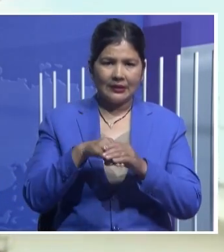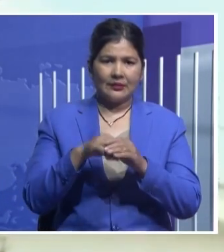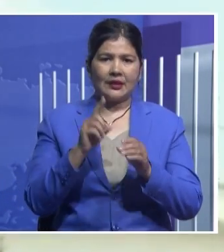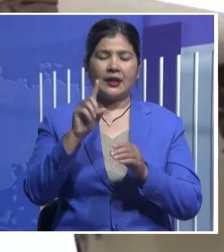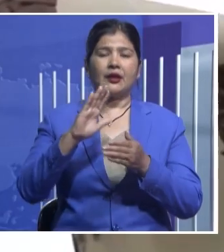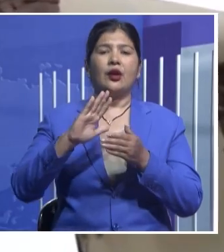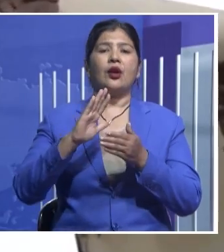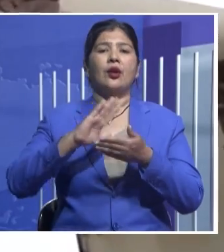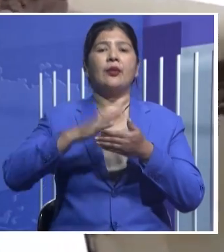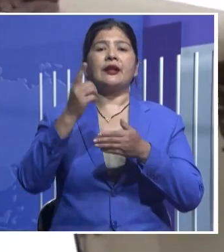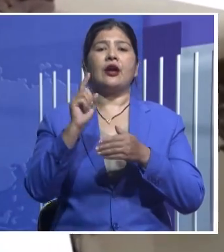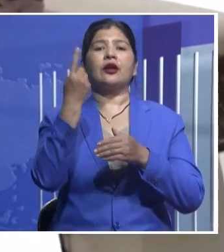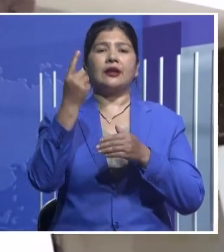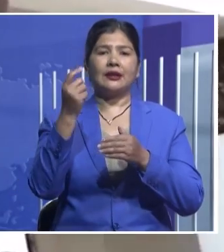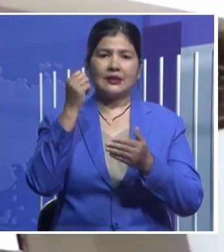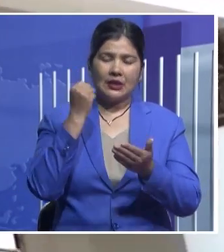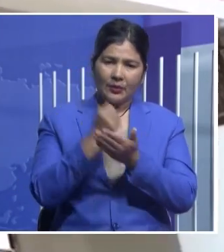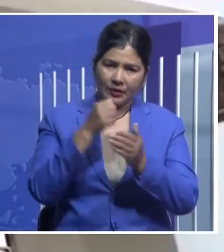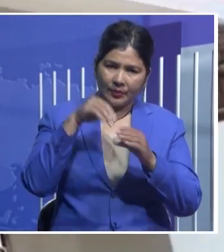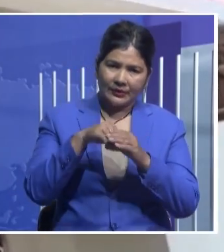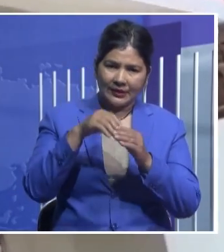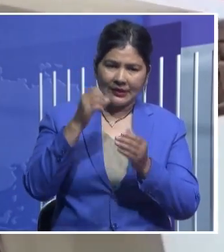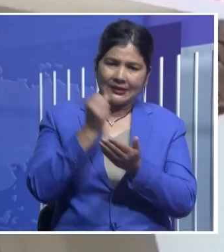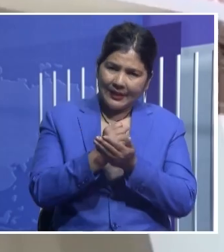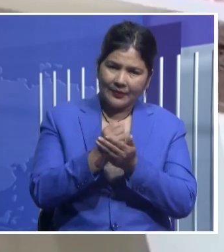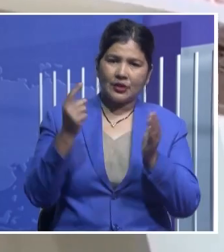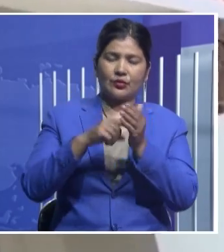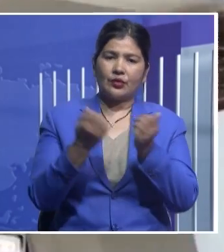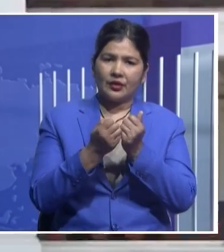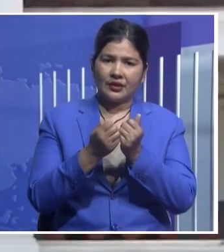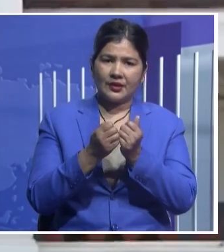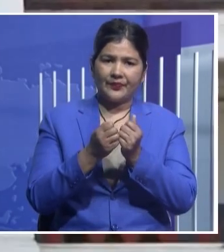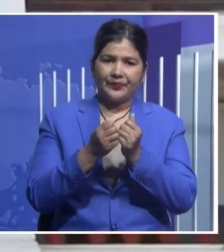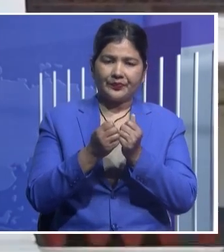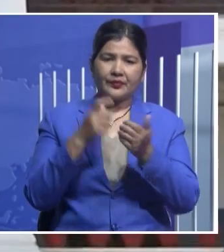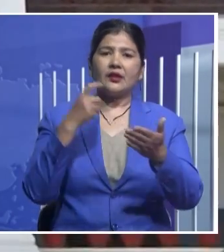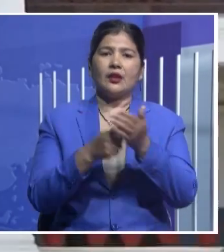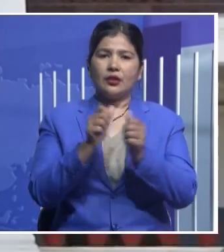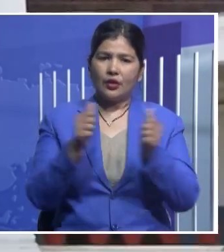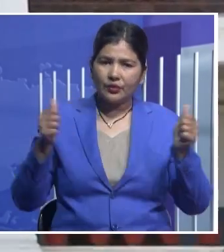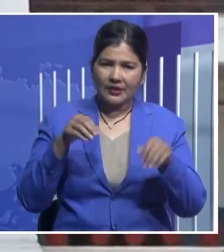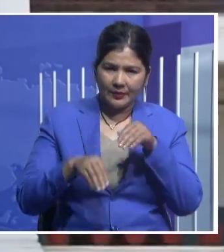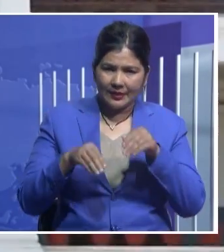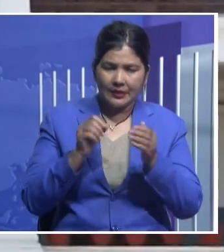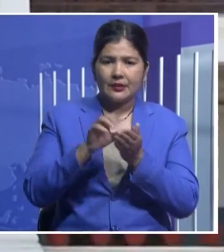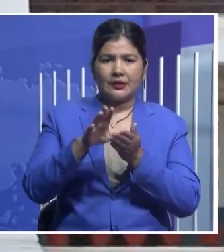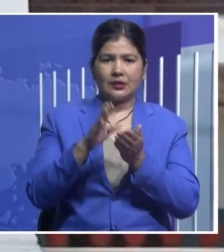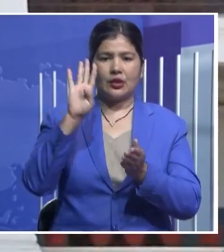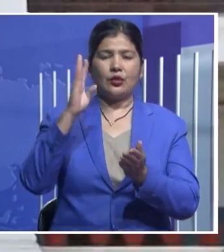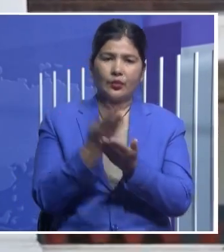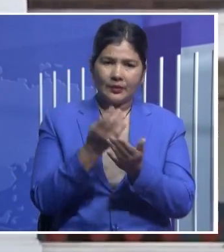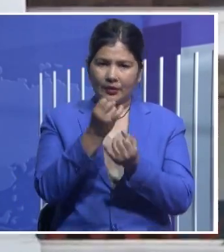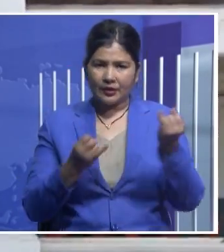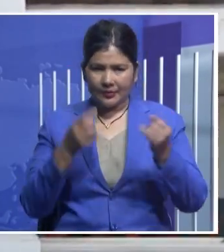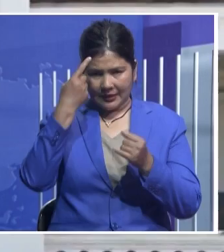मतपत्र छाप्ने कार्य सुरु गर्नेछ। स्थानीय तह निर्वाचन ऐन अनुसार आयोगले निर्वाचन कार्यक्रम प्रकाशन गर्दा उम्मेदवारको अन्तिम